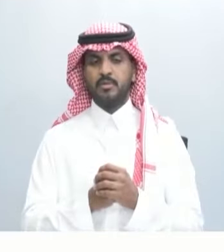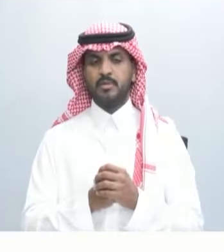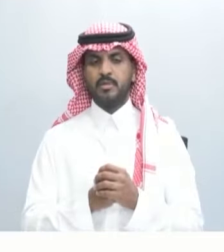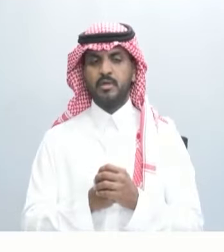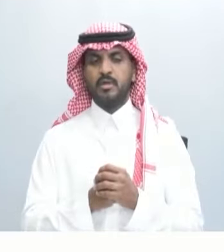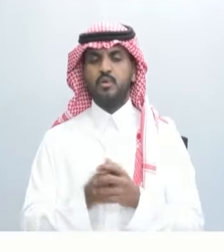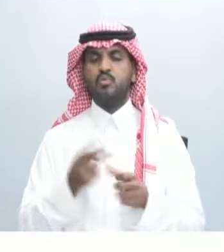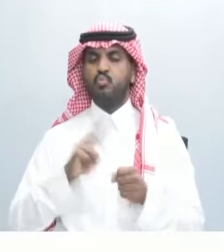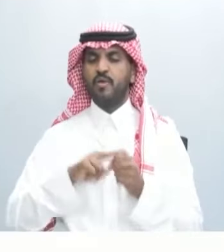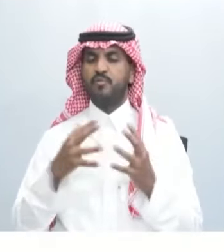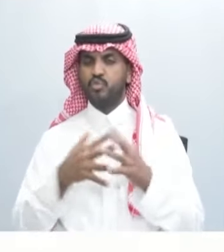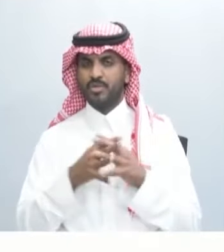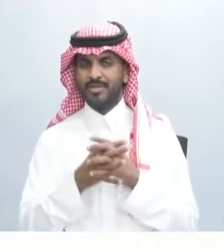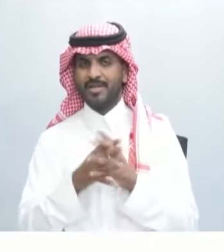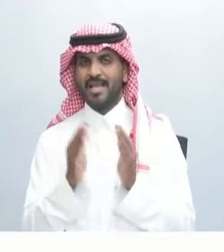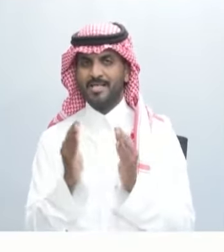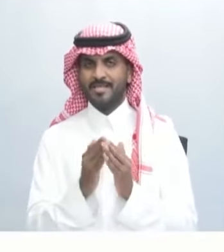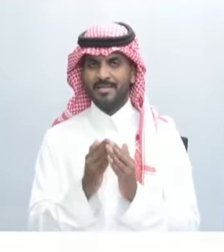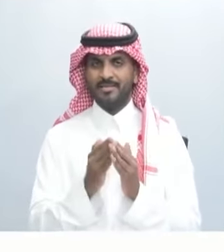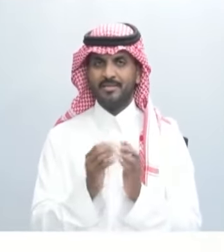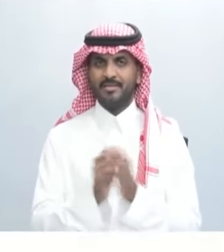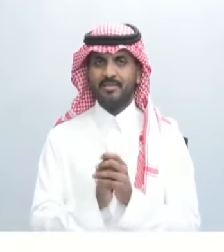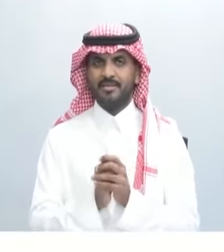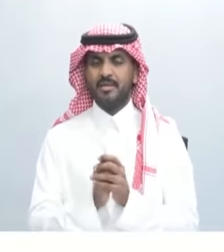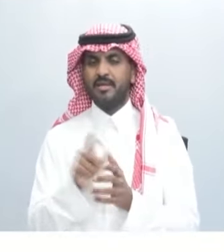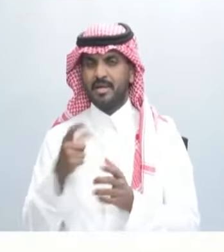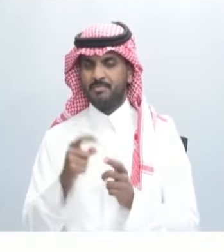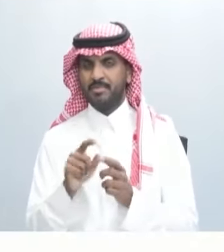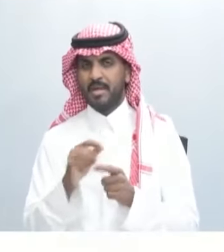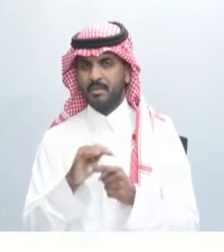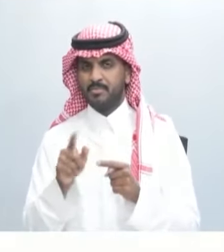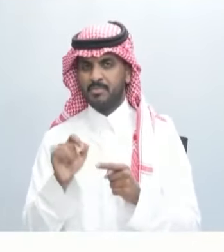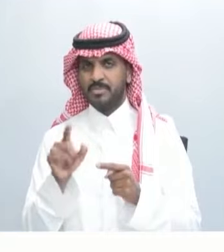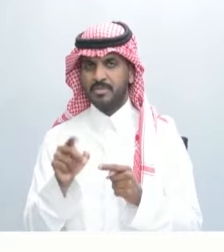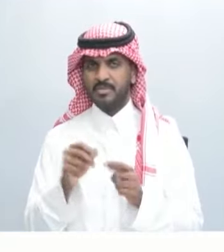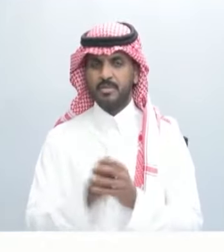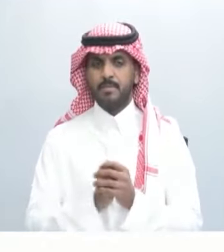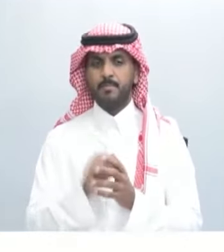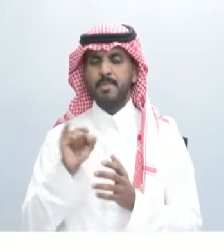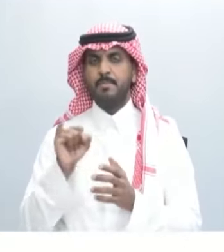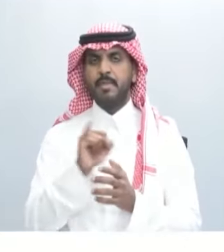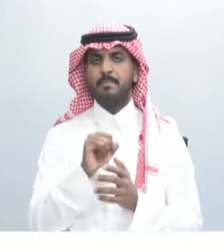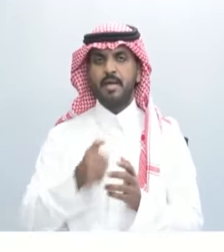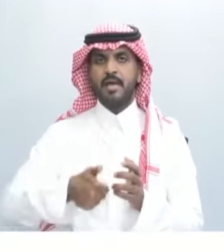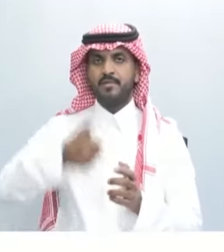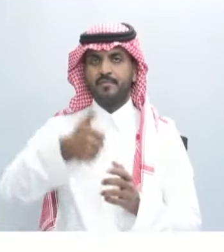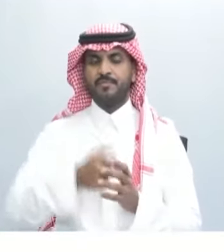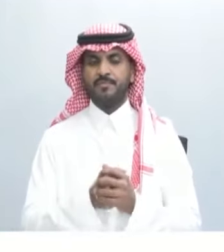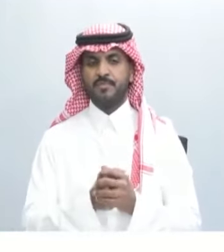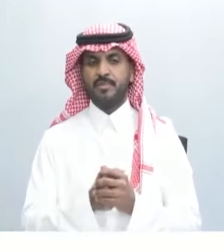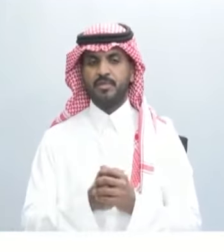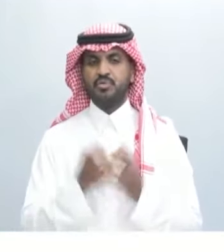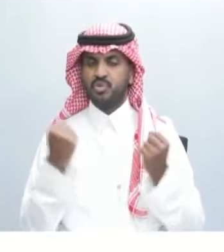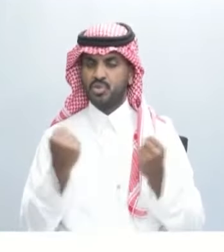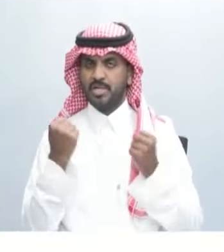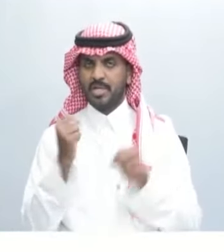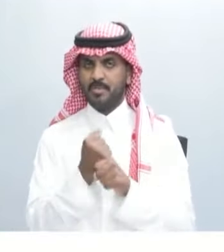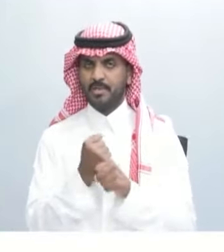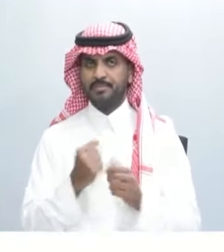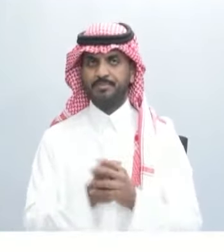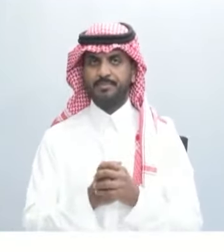المضاعف المشترك الاصغر والذي نرمز له بهذا الرمز ميم ميم الف اذا لدينا نشاط عملي